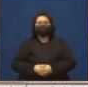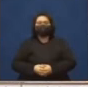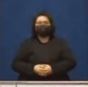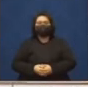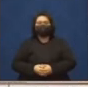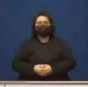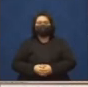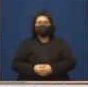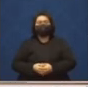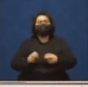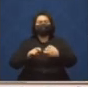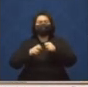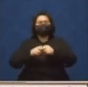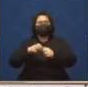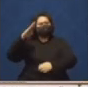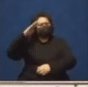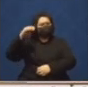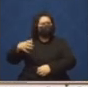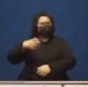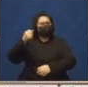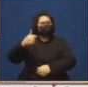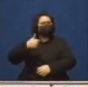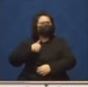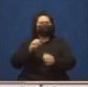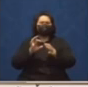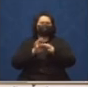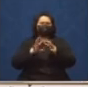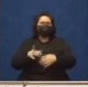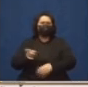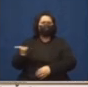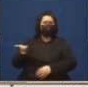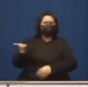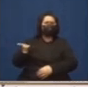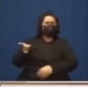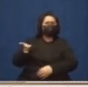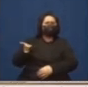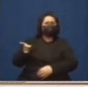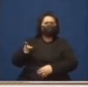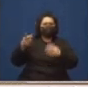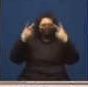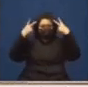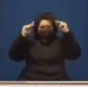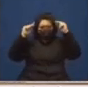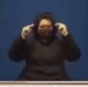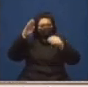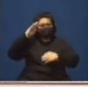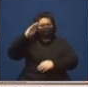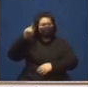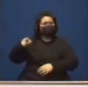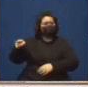เรื่องของปฏิวัติเนี่ยผมก็ไม่ได้ไปเกี่ยวข้องนี่ครับคนปฏิวัติท่านนายกเนี่ยคนเดียว